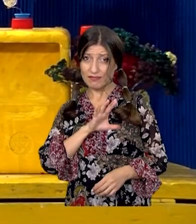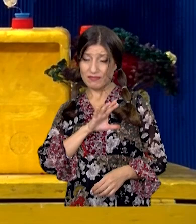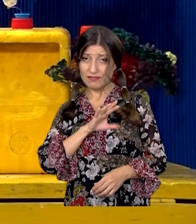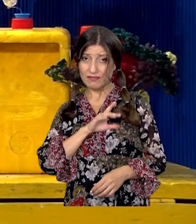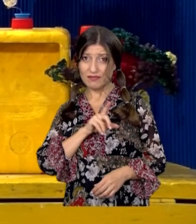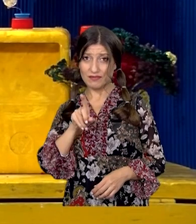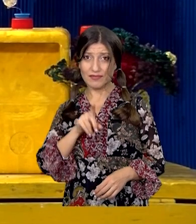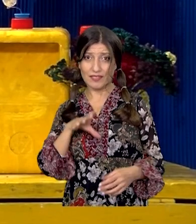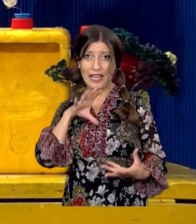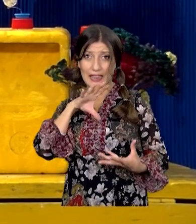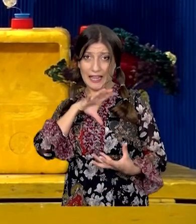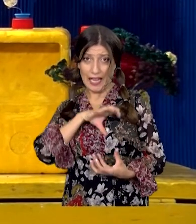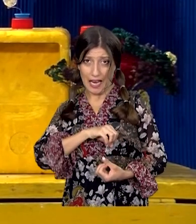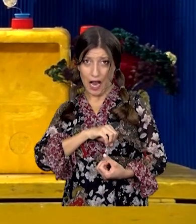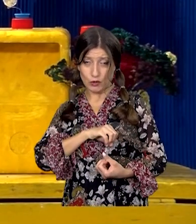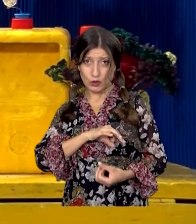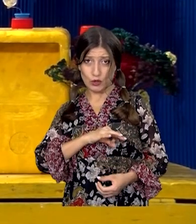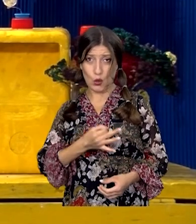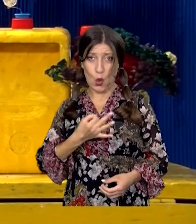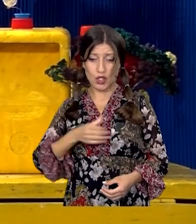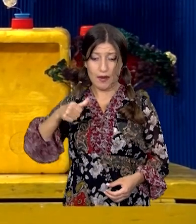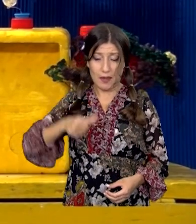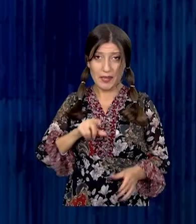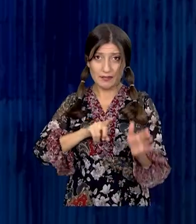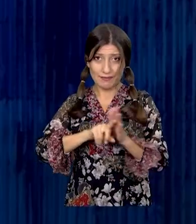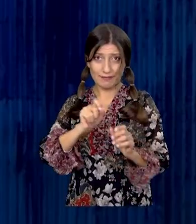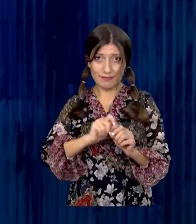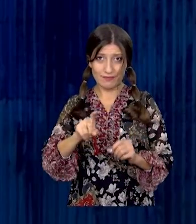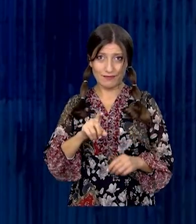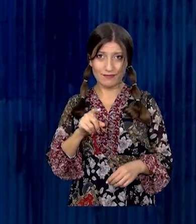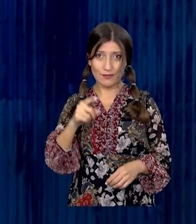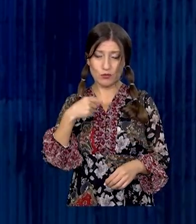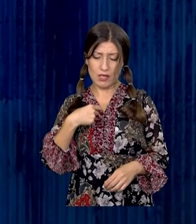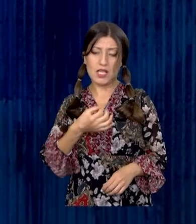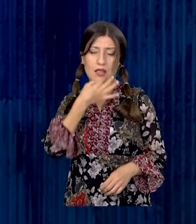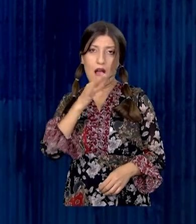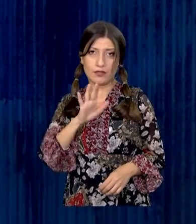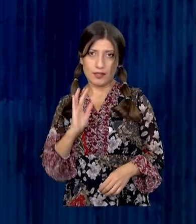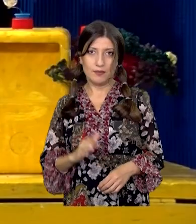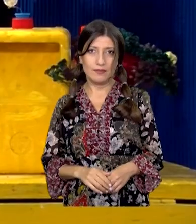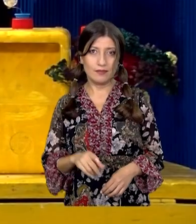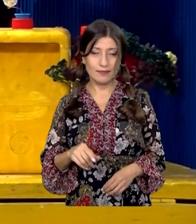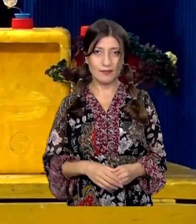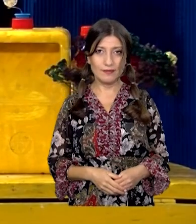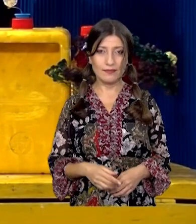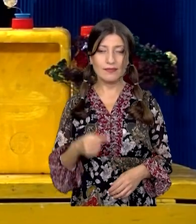բռնեց, միացրեցի նեղացկոտության այդ կոճակը, կարծում ես չեմ ասի։ Կարծում